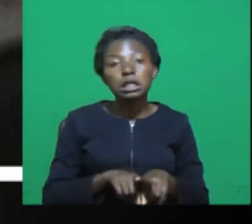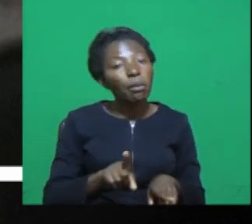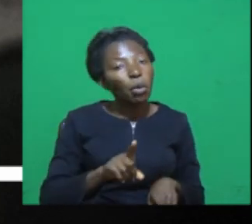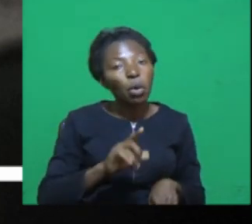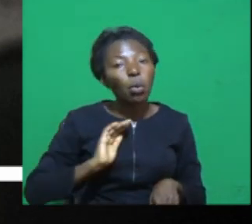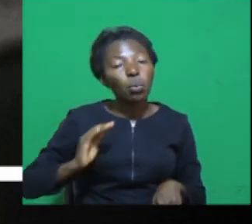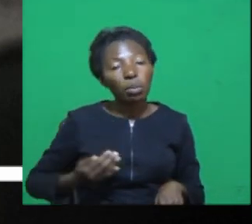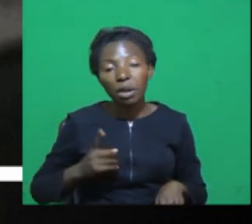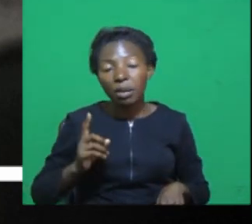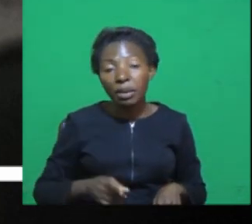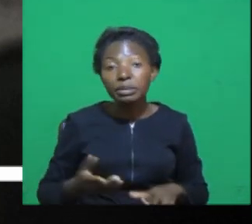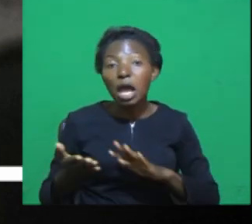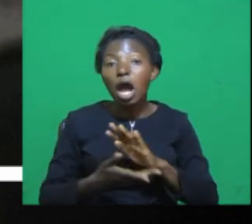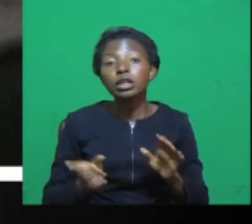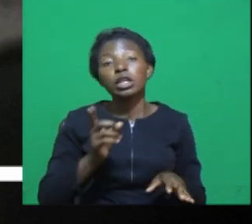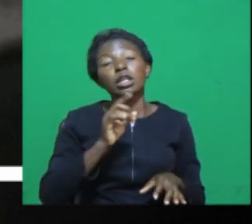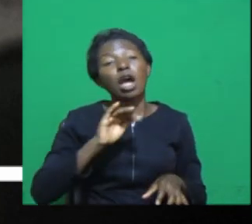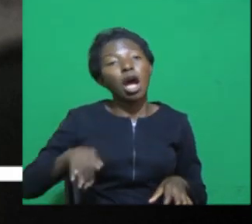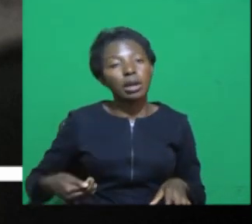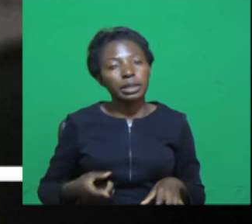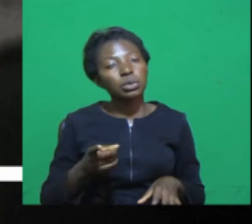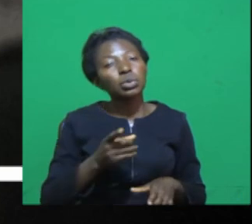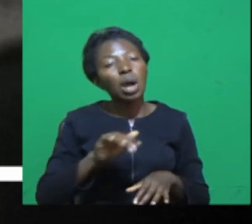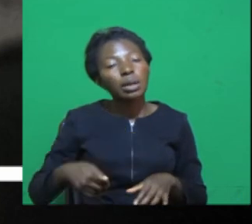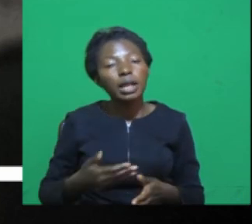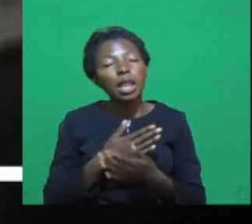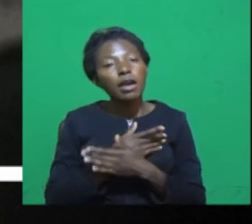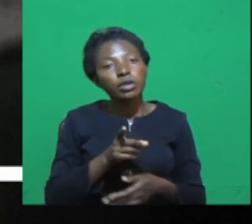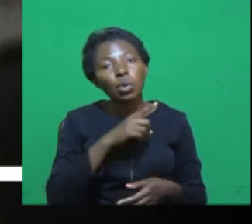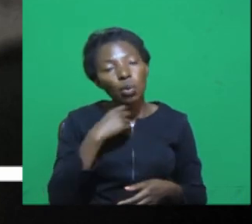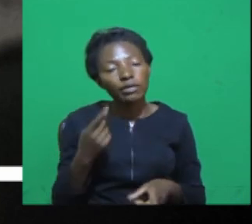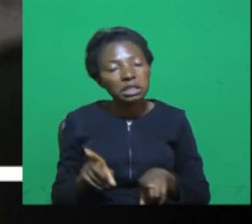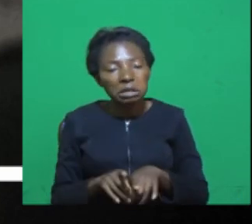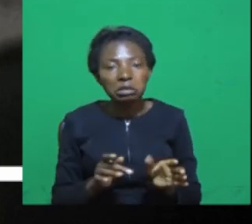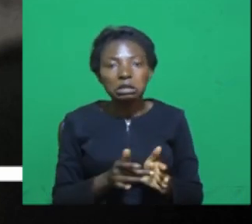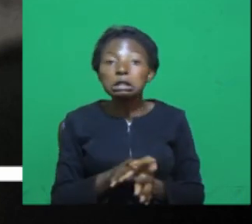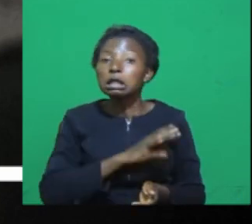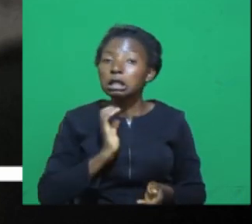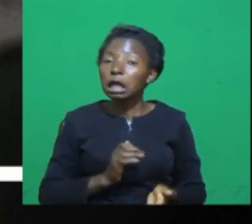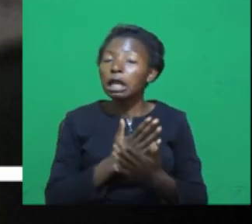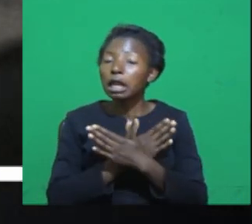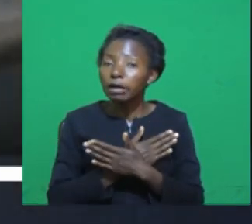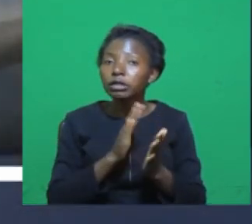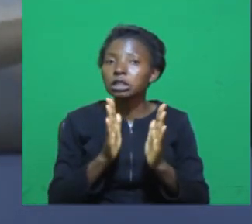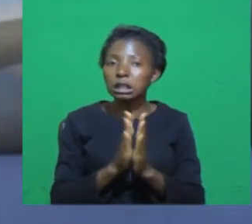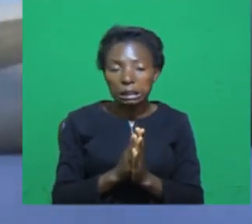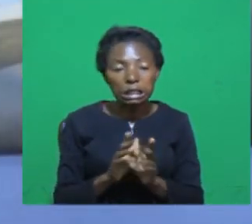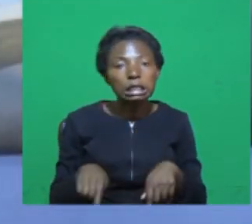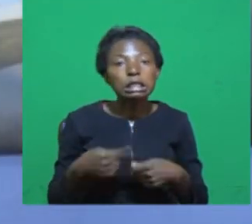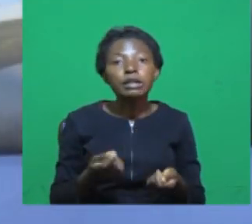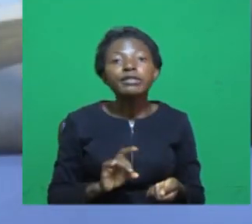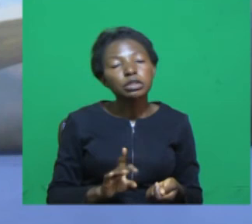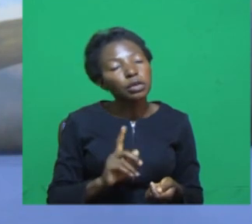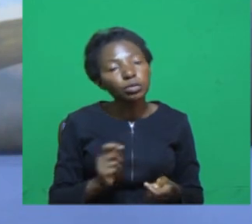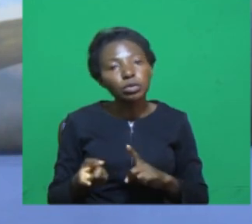zvose kuvarume vavo. Imi varume idai vakadzi venyu, Kristu sezvaakadawo kereke akazvipa nokuda kwayo.